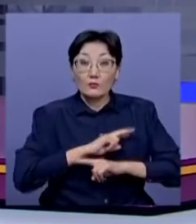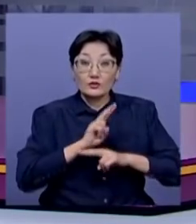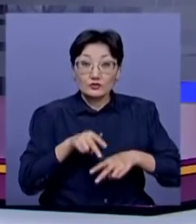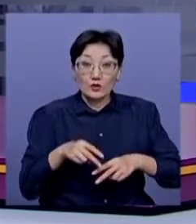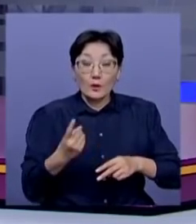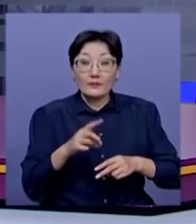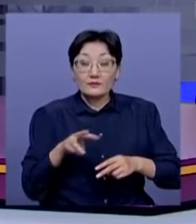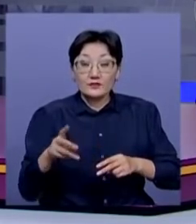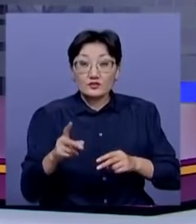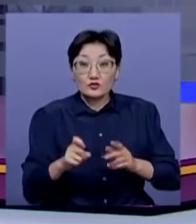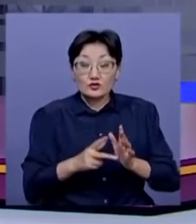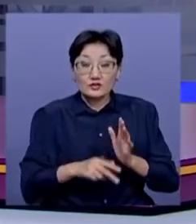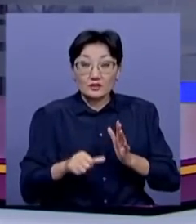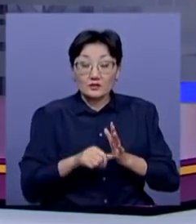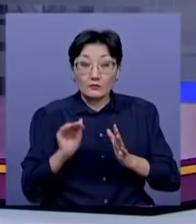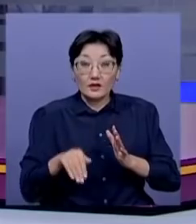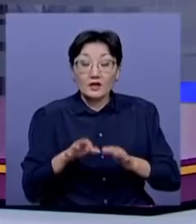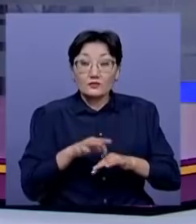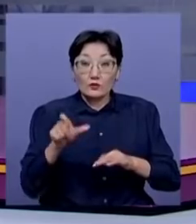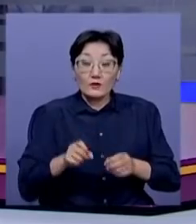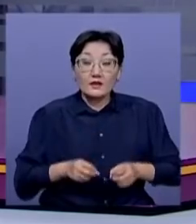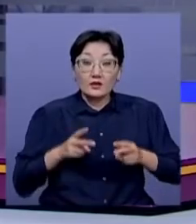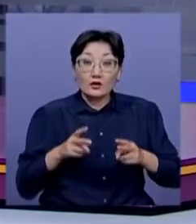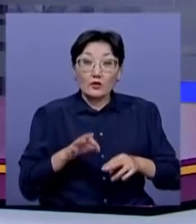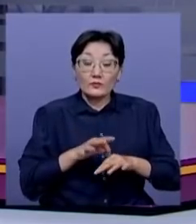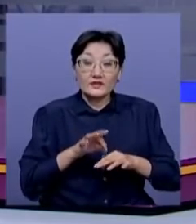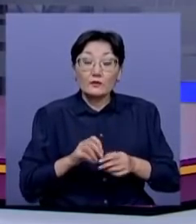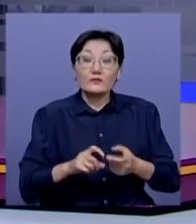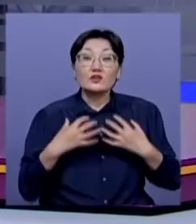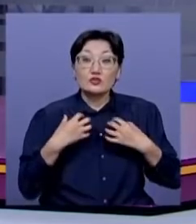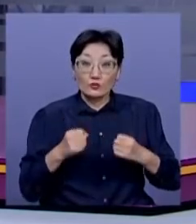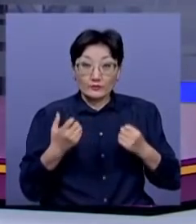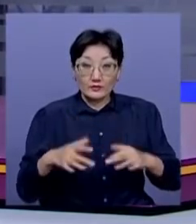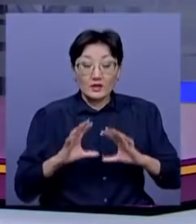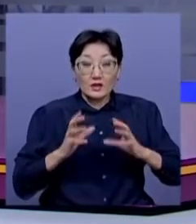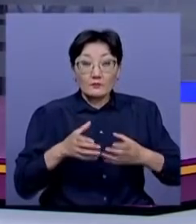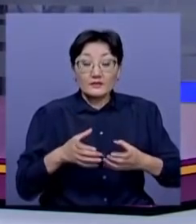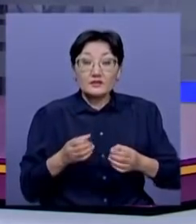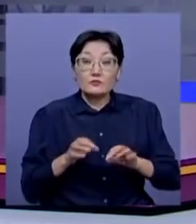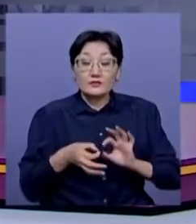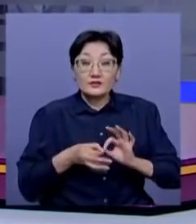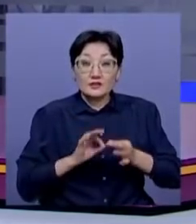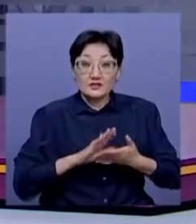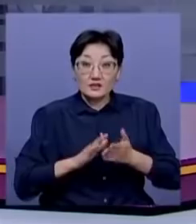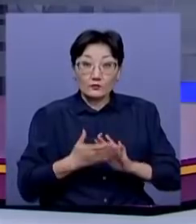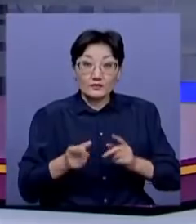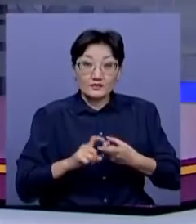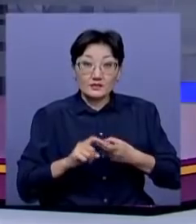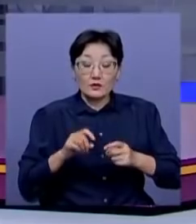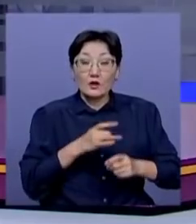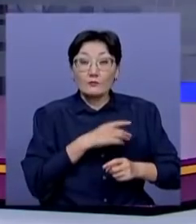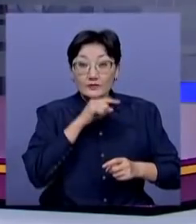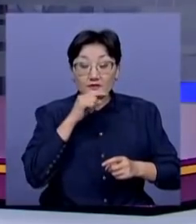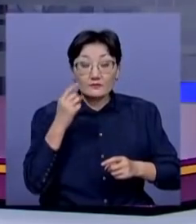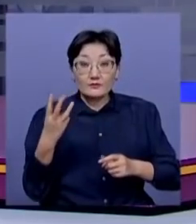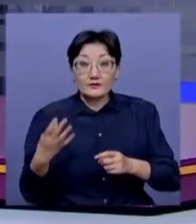ал 1,186,000 науқас қауіпті індетті жеңіп шыққан. Әлемде қалыптасқан күрделі ахуалға байланысты Беларусь